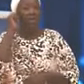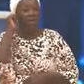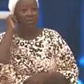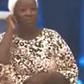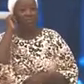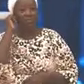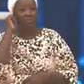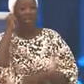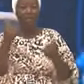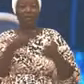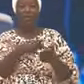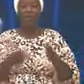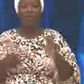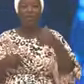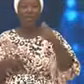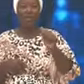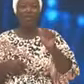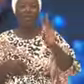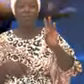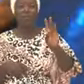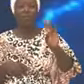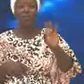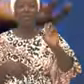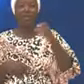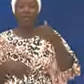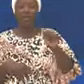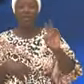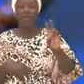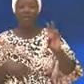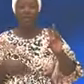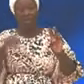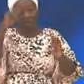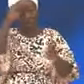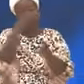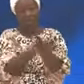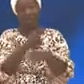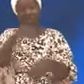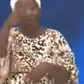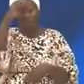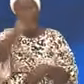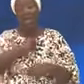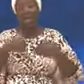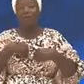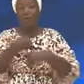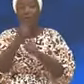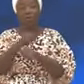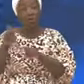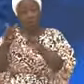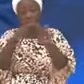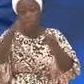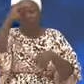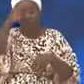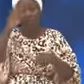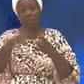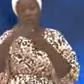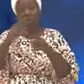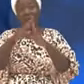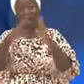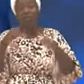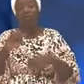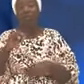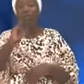verser 17 17 17 ou seul homme s'est établie comme sentinelle sur la maison d'israël